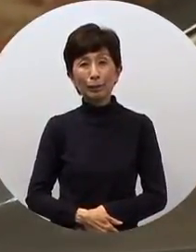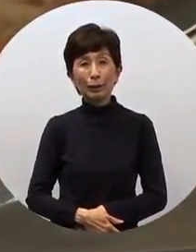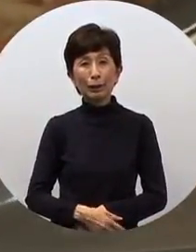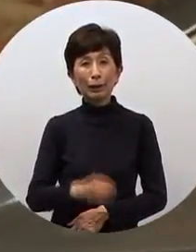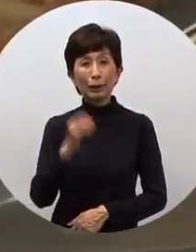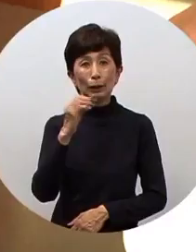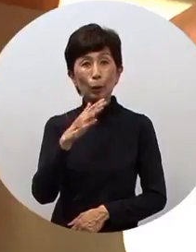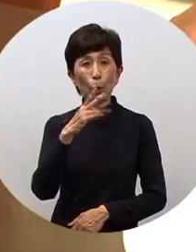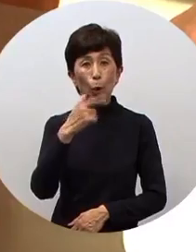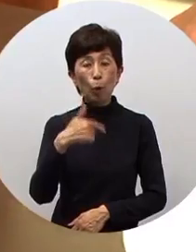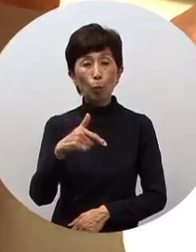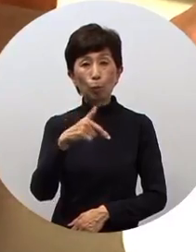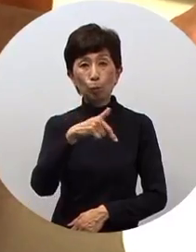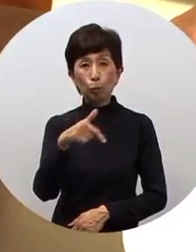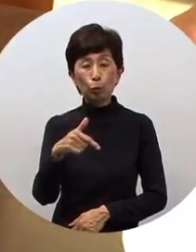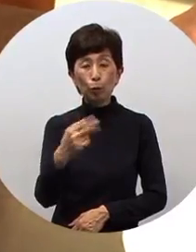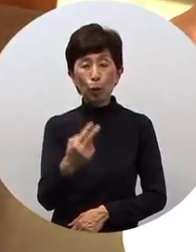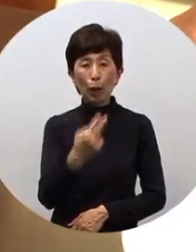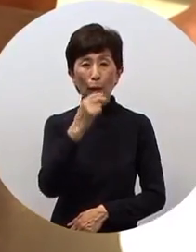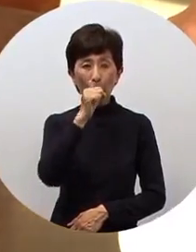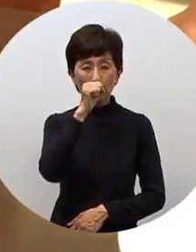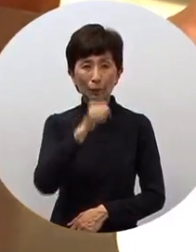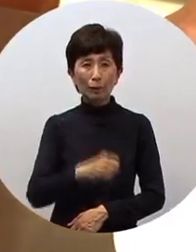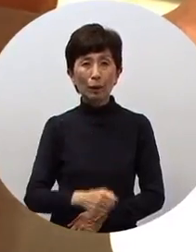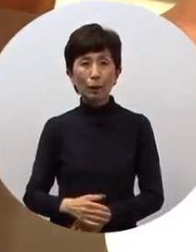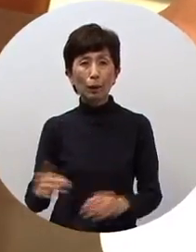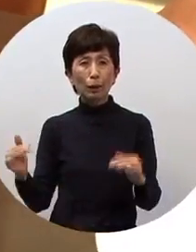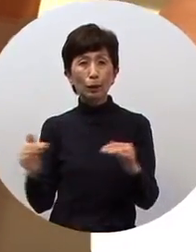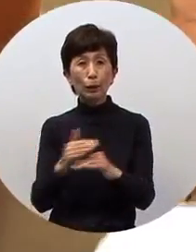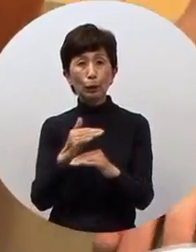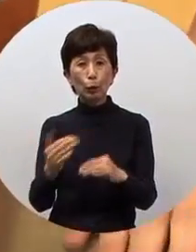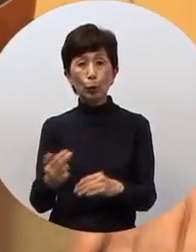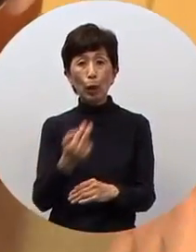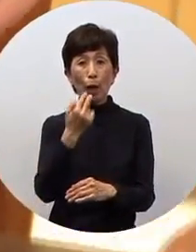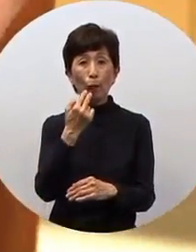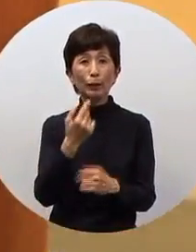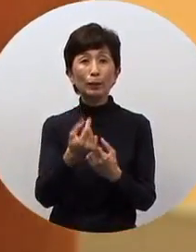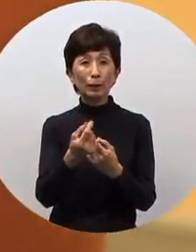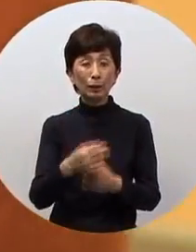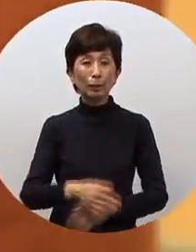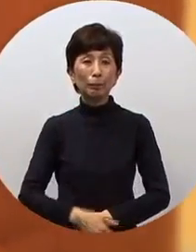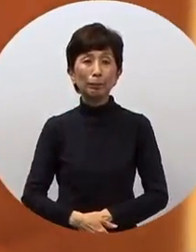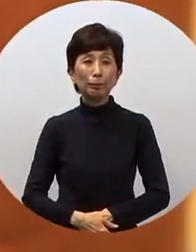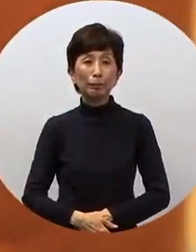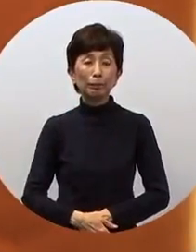塩昆布ですか？すごいいい香りですね。 そうですね、はい、磯の香りがしますね。 はい、